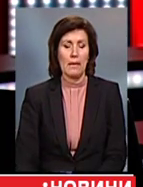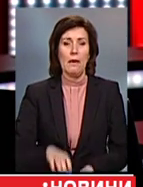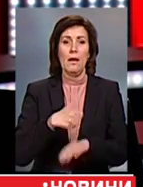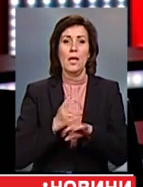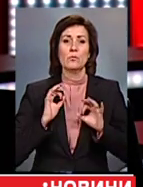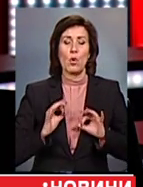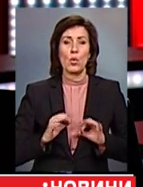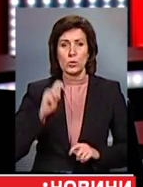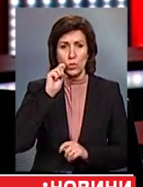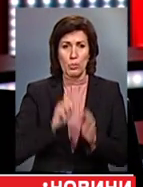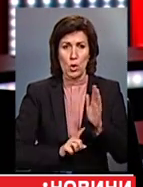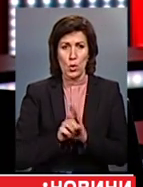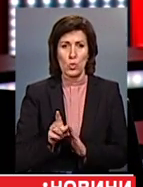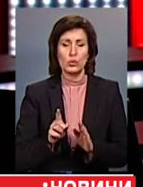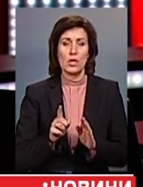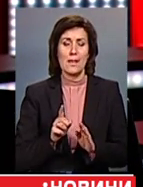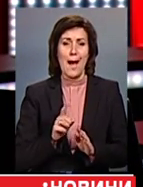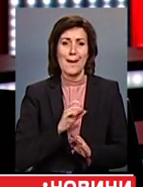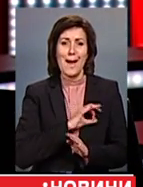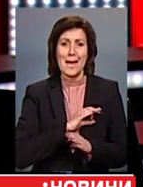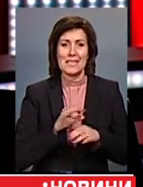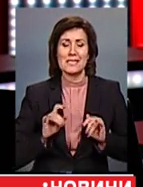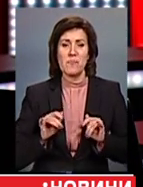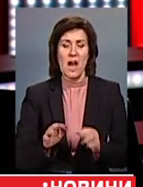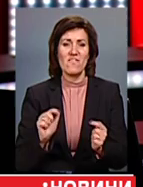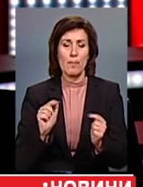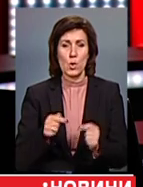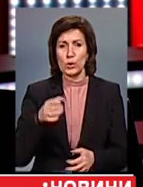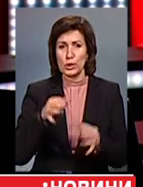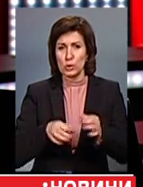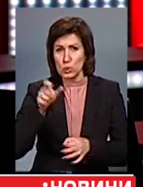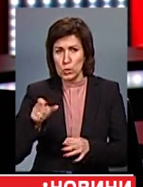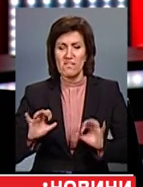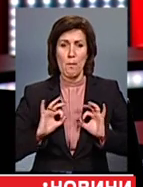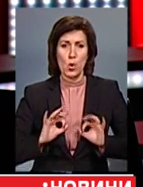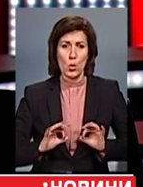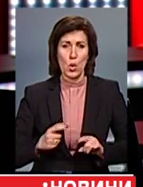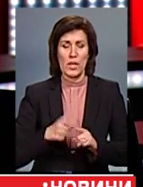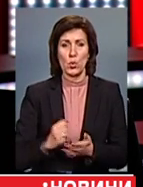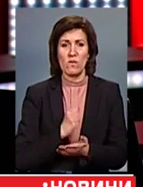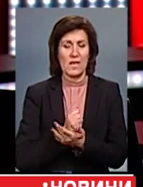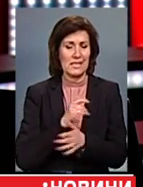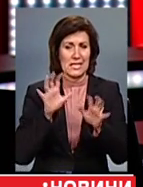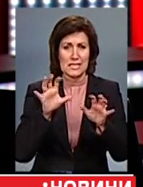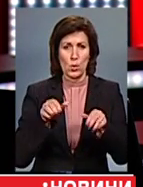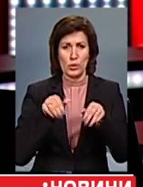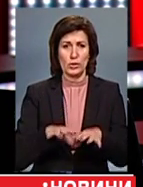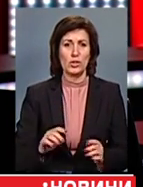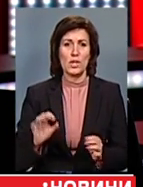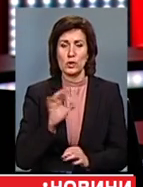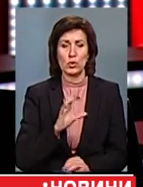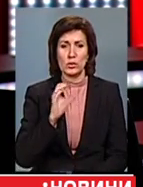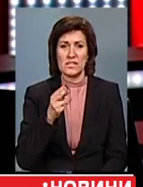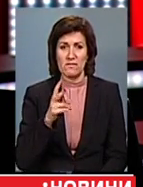Генпрокуратура України порушила карні справи проти суддів та прокурорів, які ухвалили незаконні рішення щодо Савченко. Адвокати української